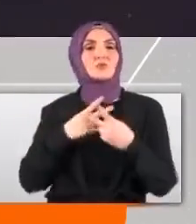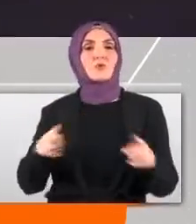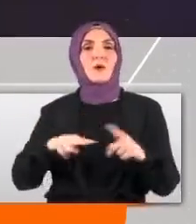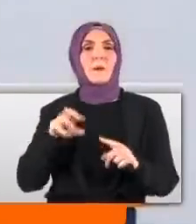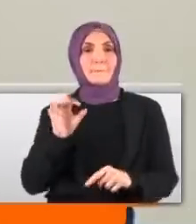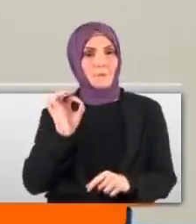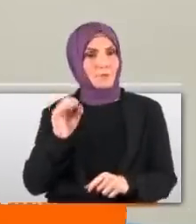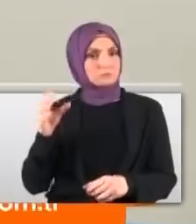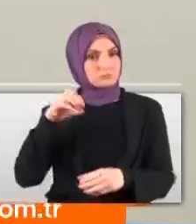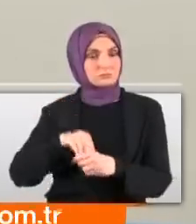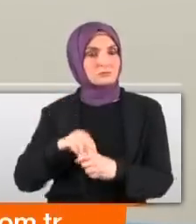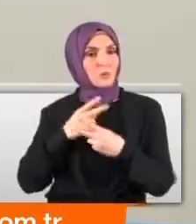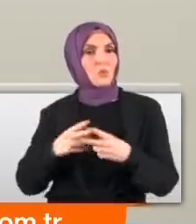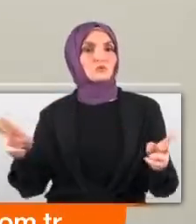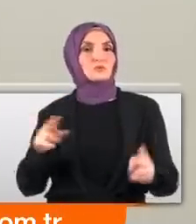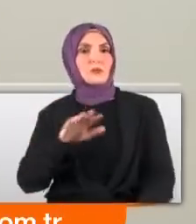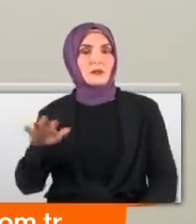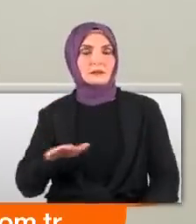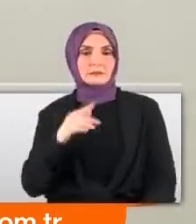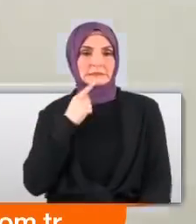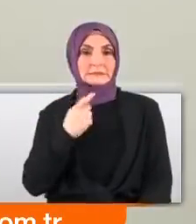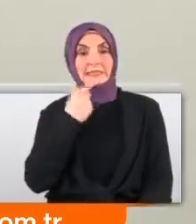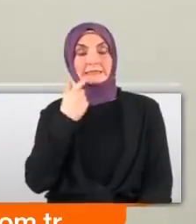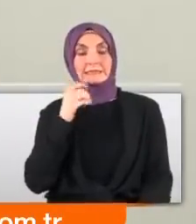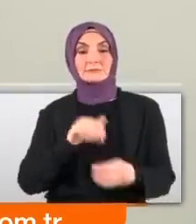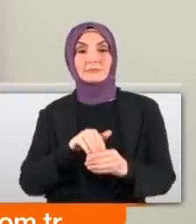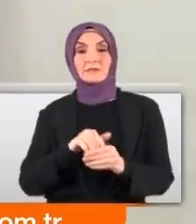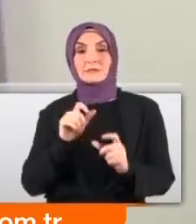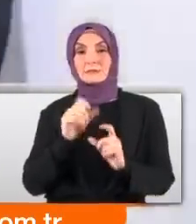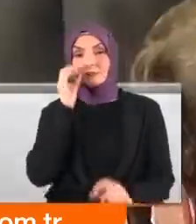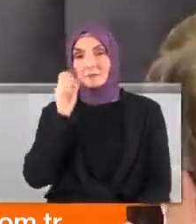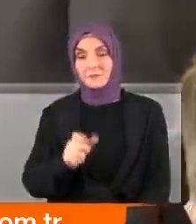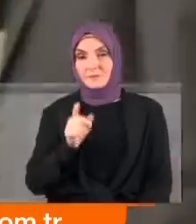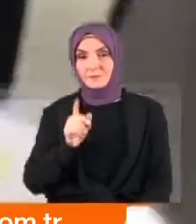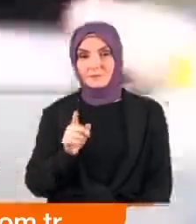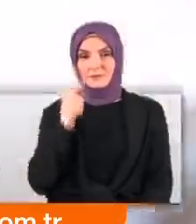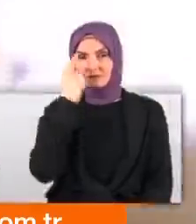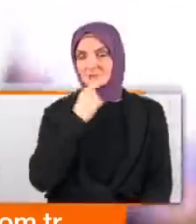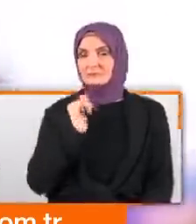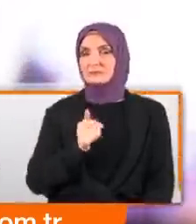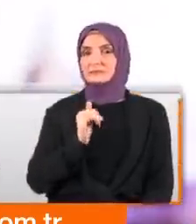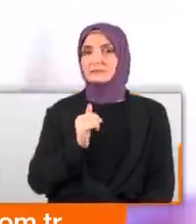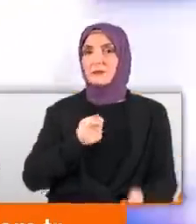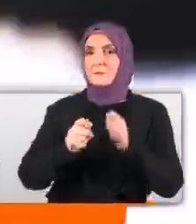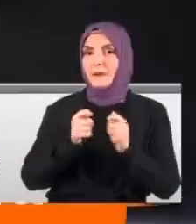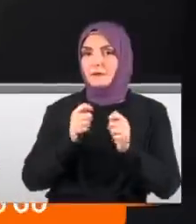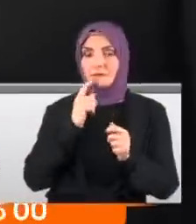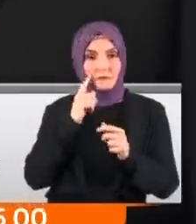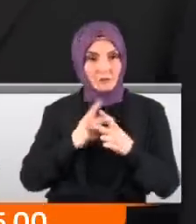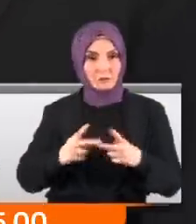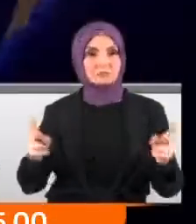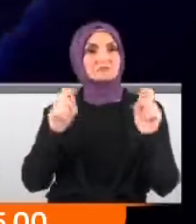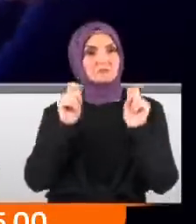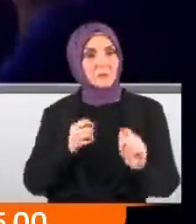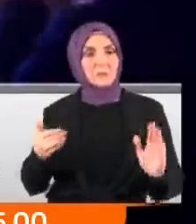herkese özgürlük. Eski HDP milletvekili Sırrı Sakık kirli pazarlığı ifşa etmekle kalmadı. Kılıçdaroğlu'na